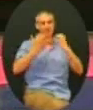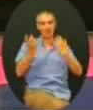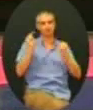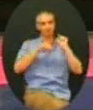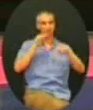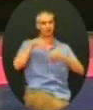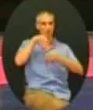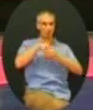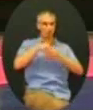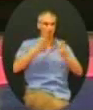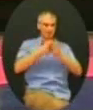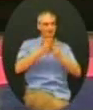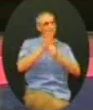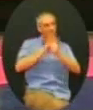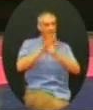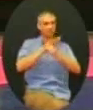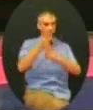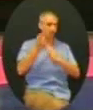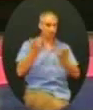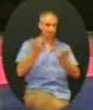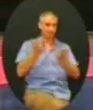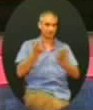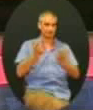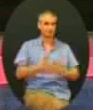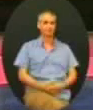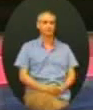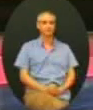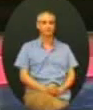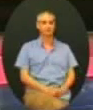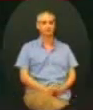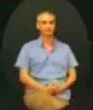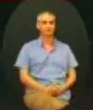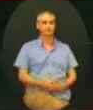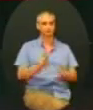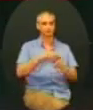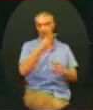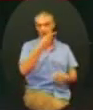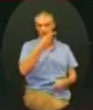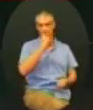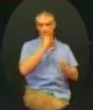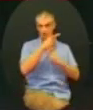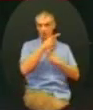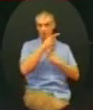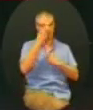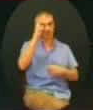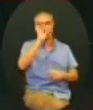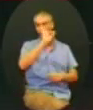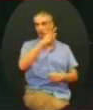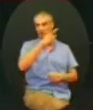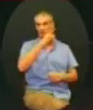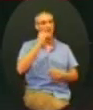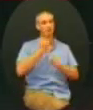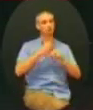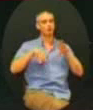שיבואו למפלגה ולשכנע, אגב, באותו רעיון שזהבה גלאון מקדמת, לעשות